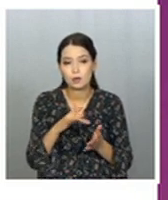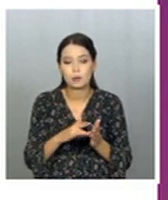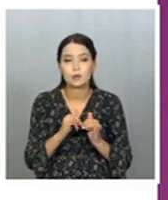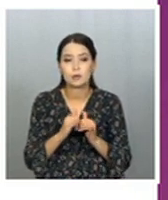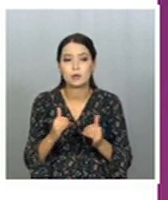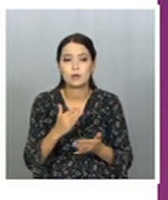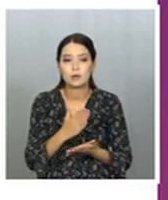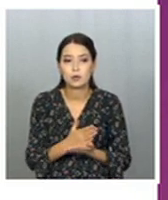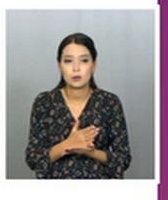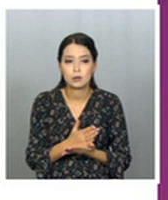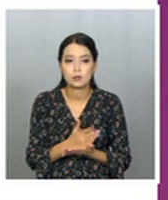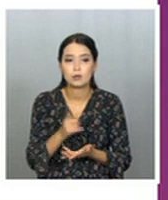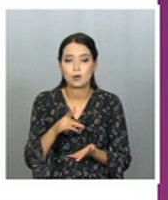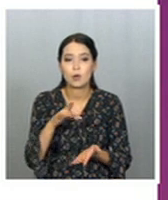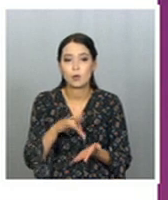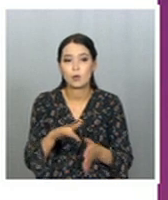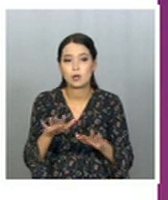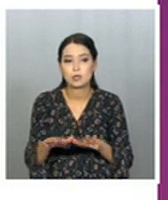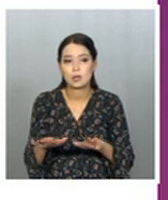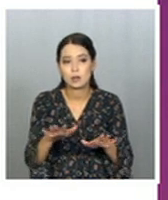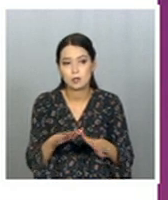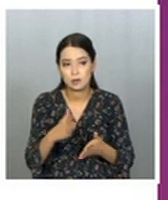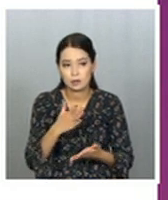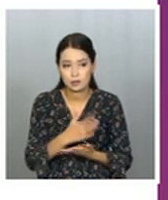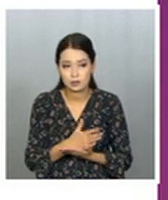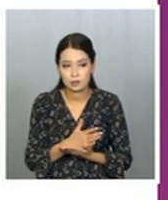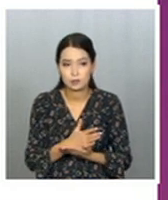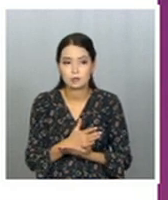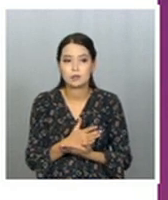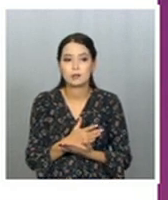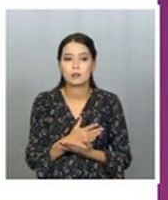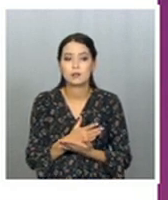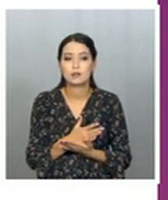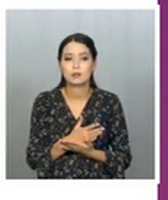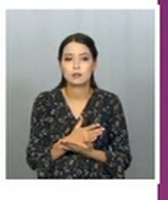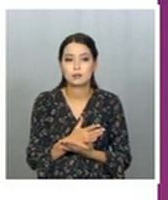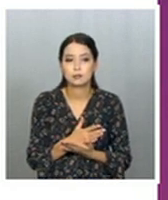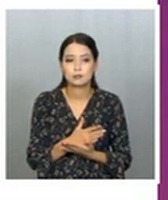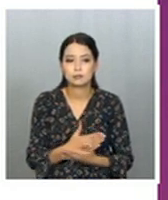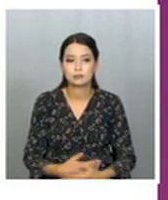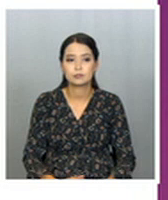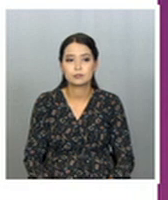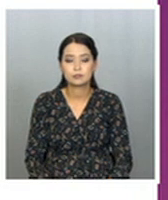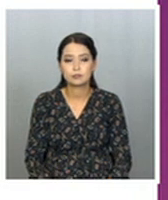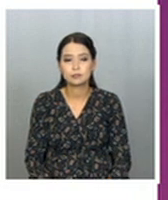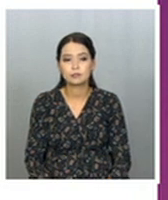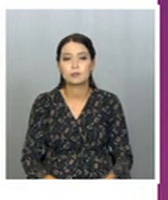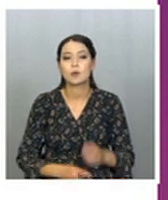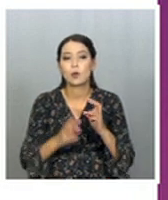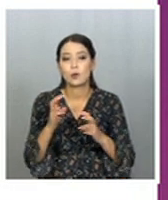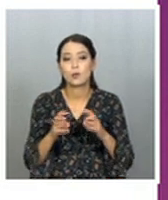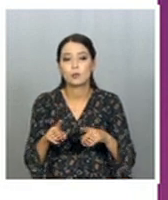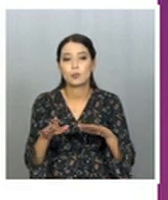Бұл үш орталықтан тұрады: Зырян, Риддер және Өскемен. Өндіріс жұмыстары